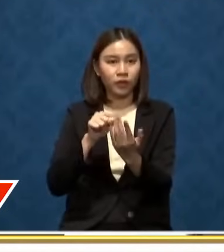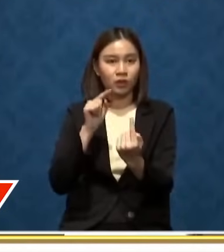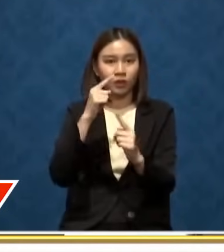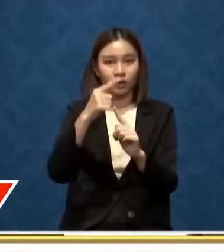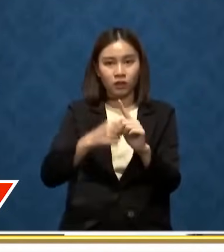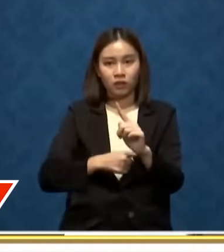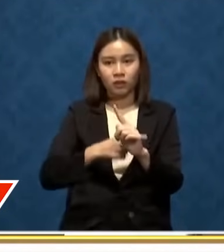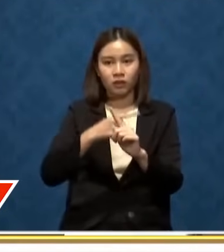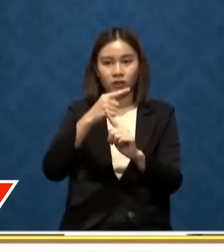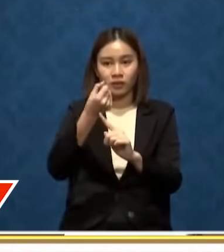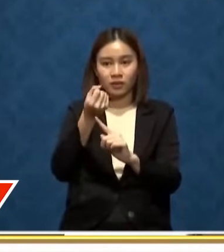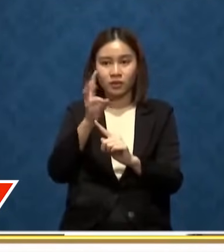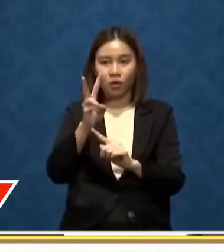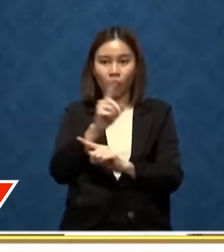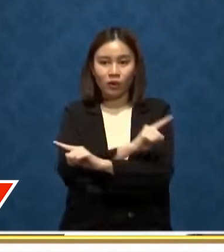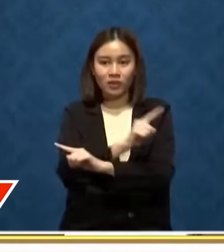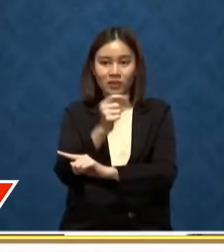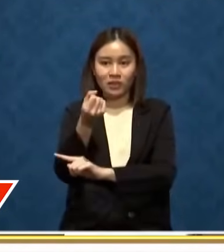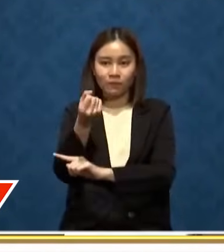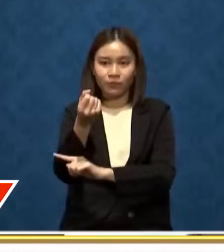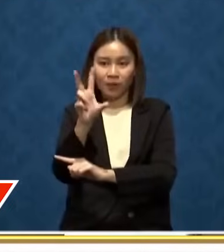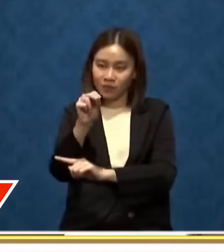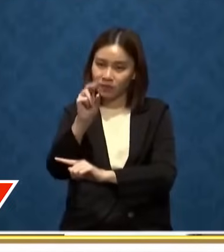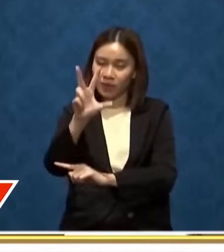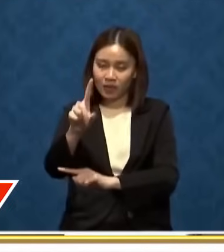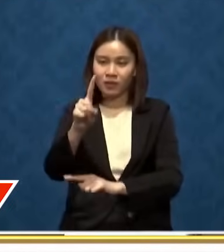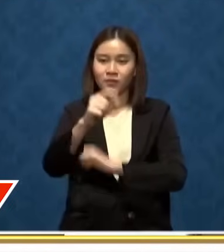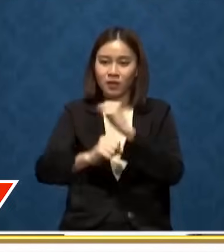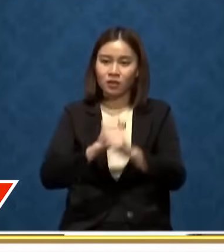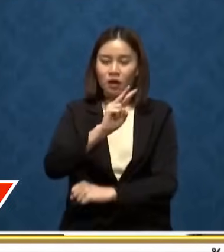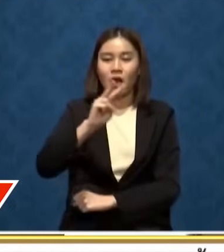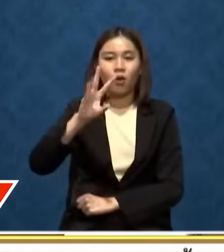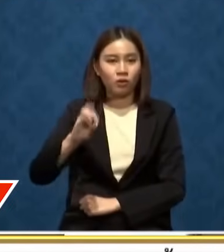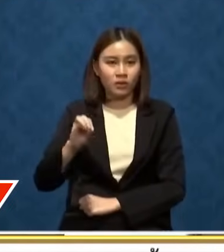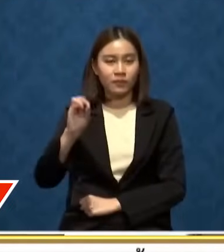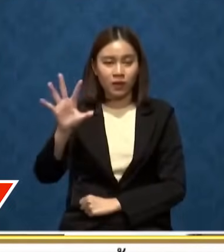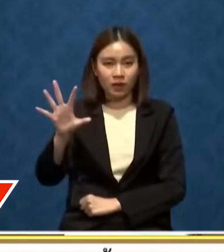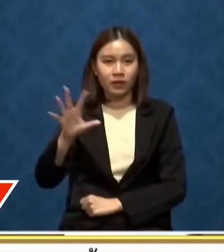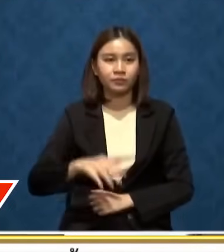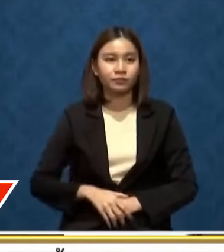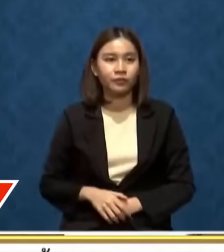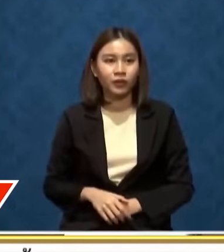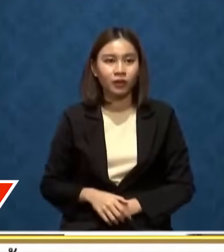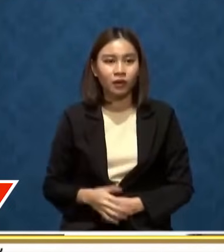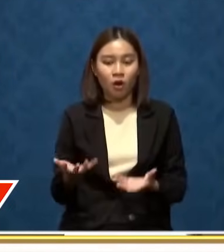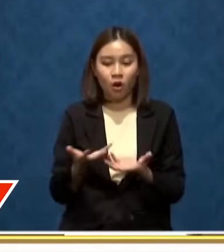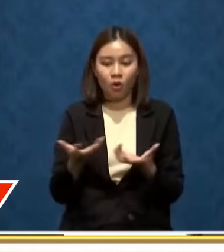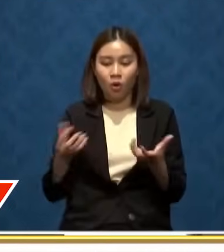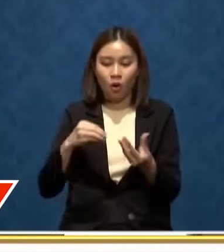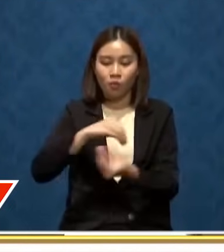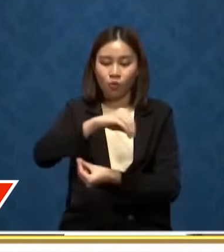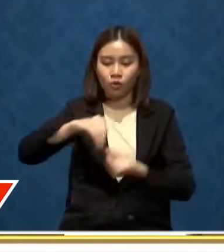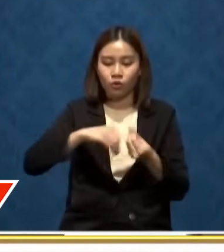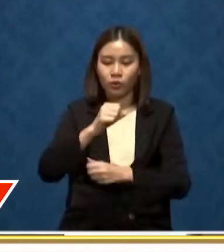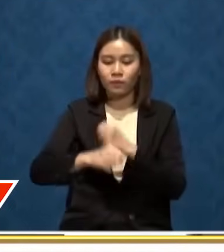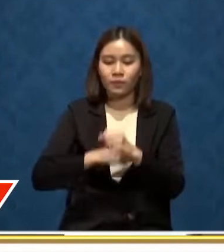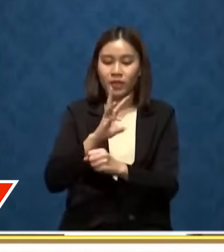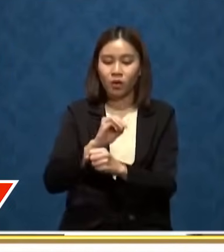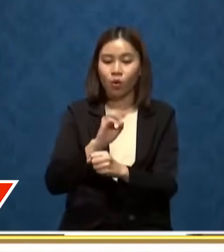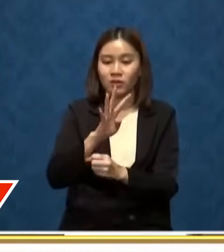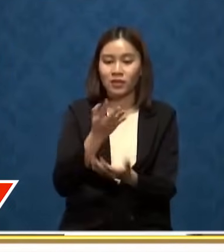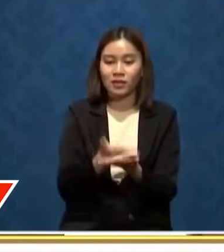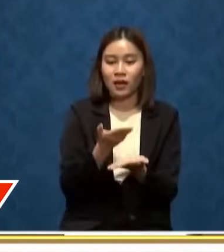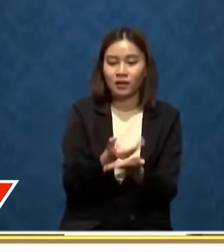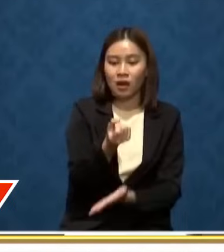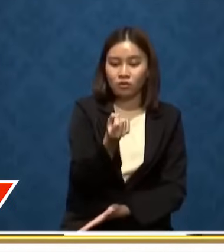ที่31ธันวาคม2565ค่ะสินทรัพย์หมุนเวียนปี64นะคะมีเงินส